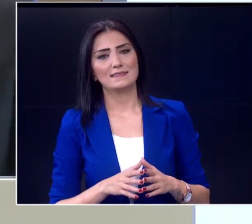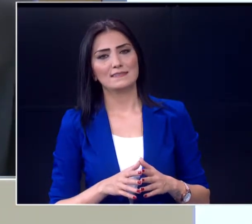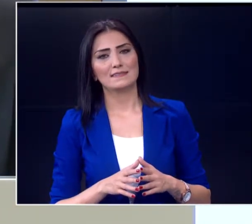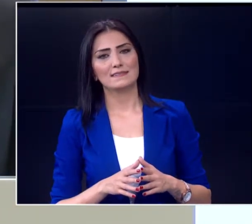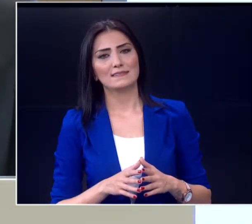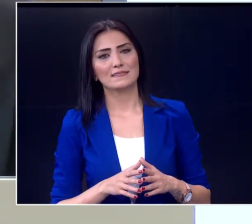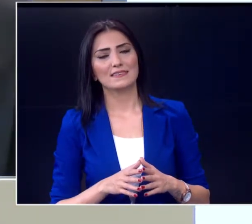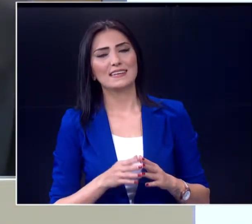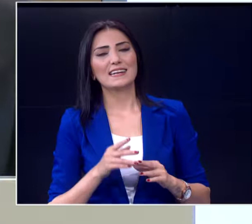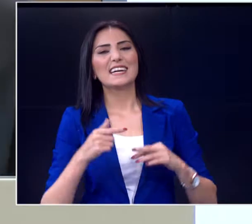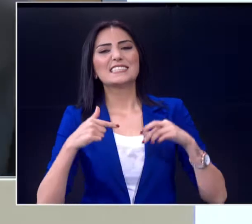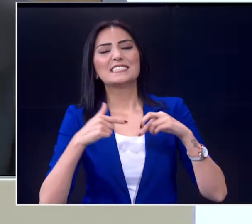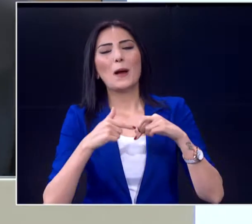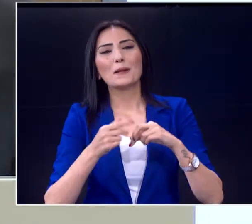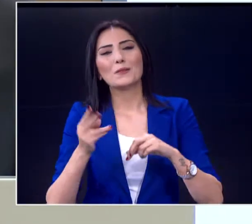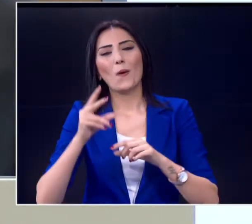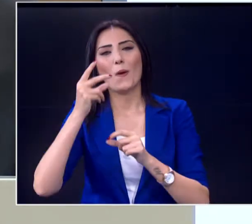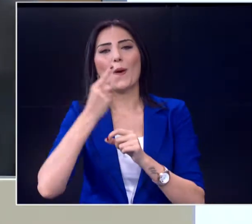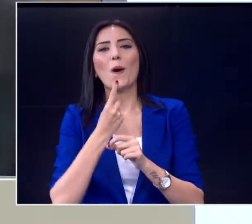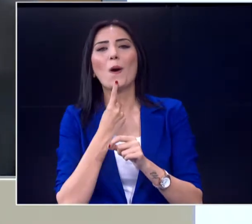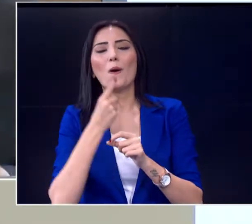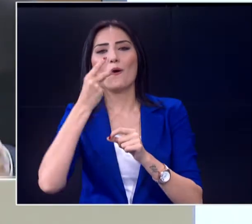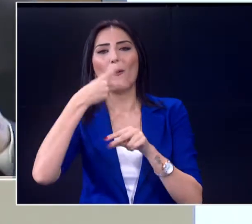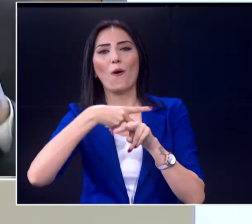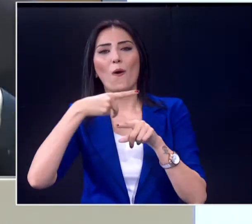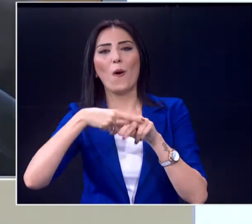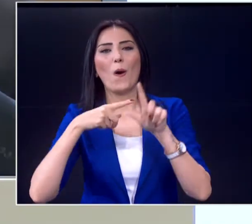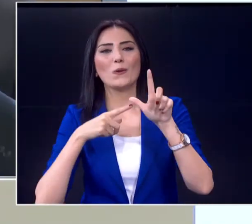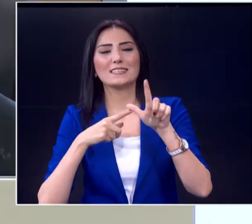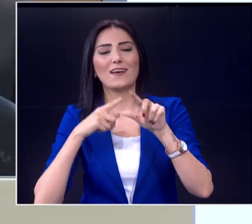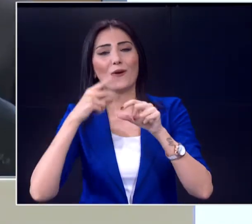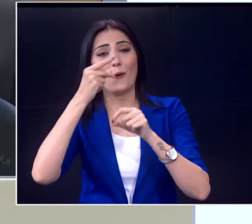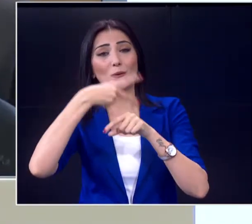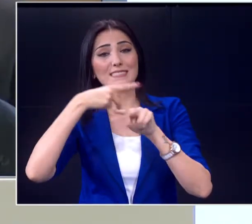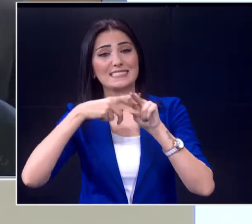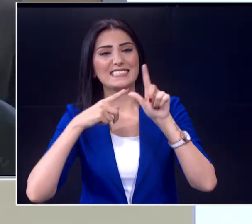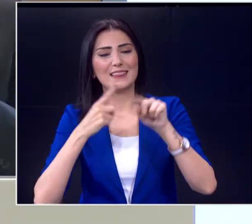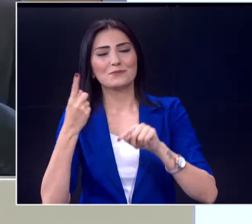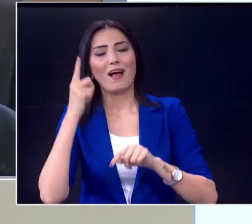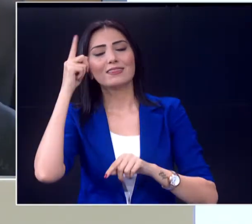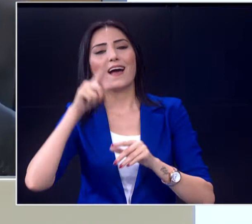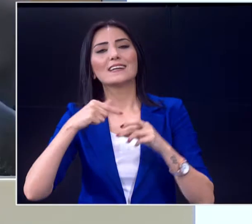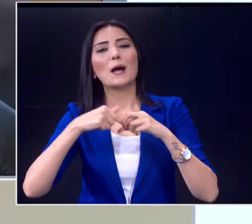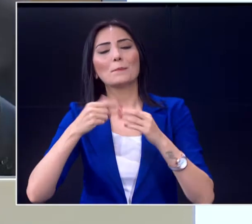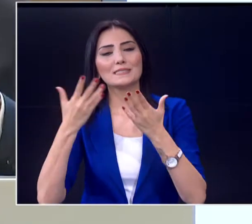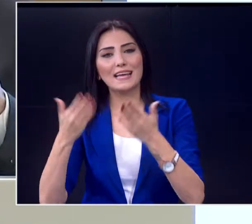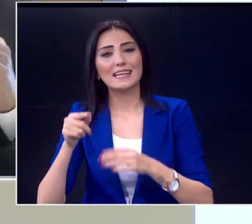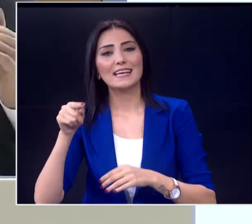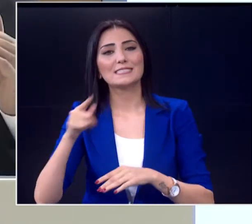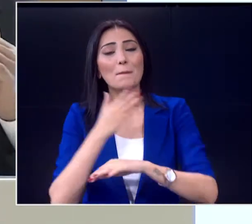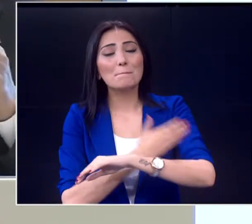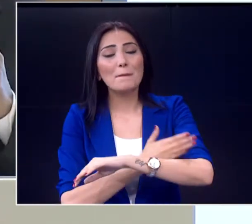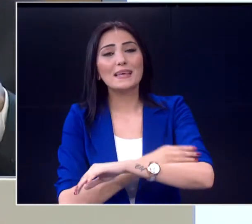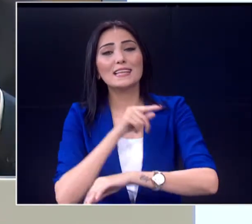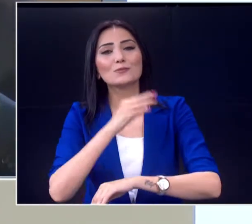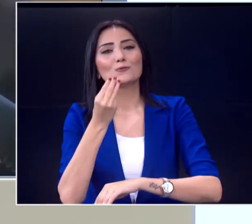tabii rahmetli Özal'ın bir lafı var, hiç unutmam. Allah rahmet eylesin. Memleketimize güzel